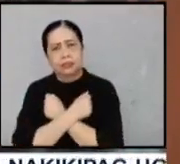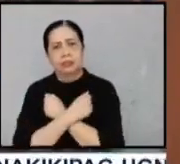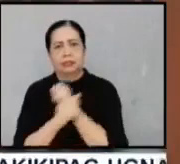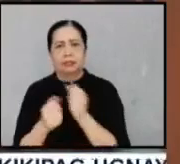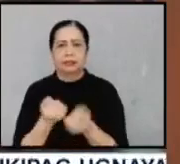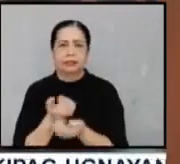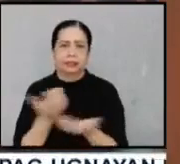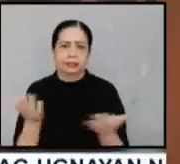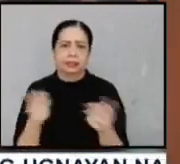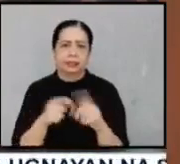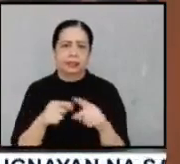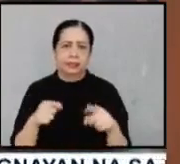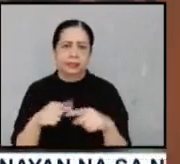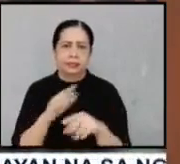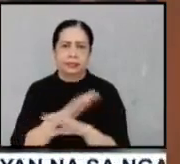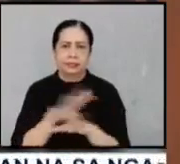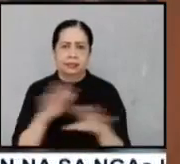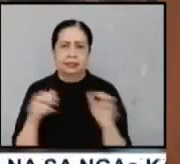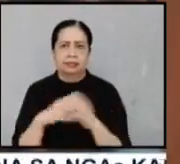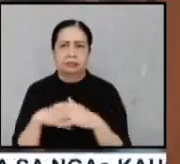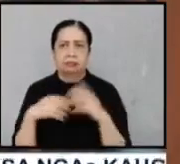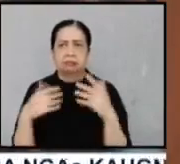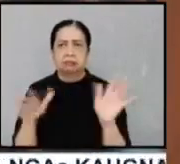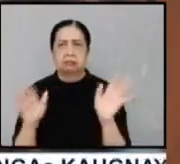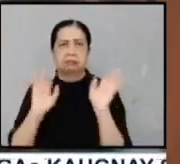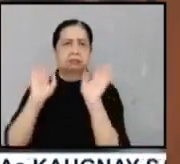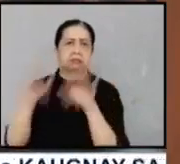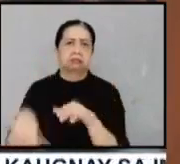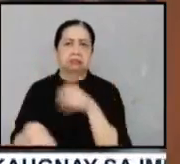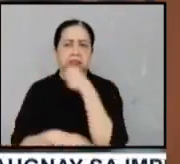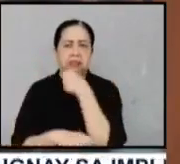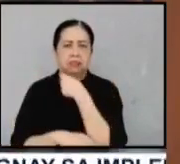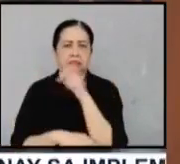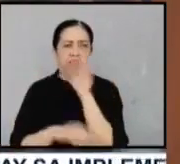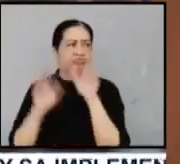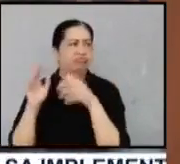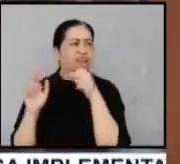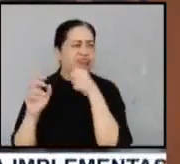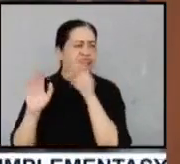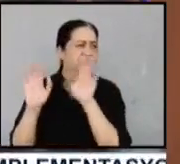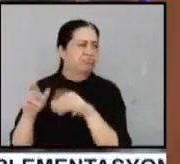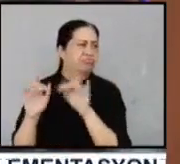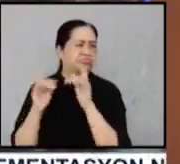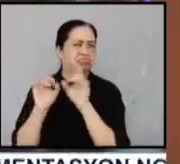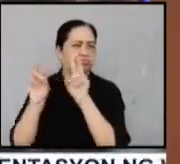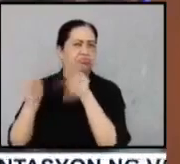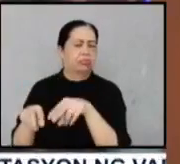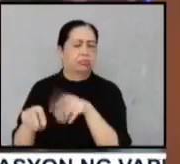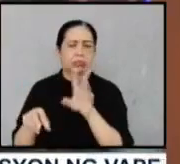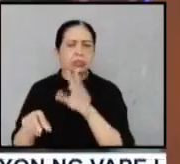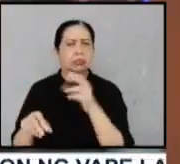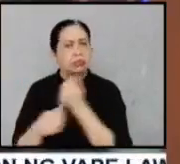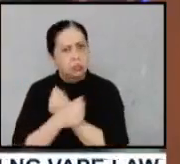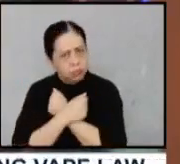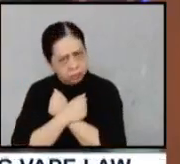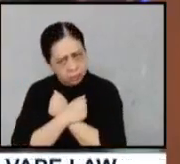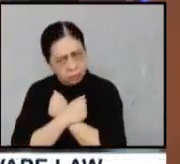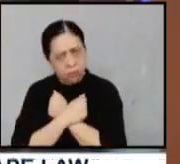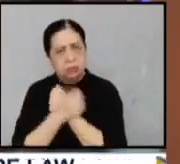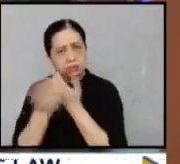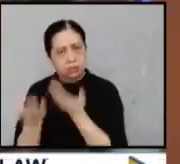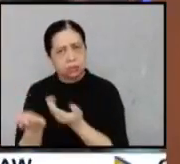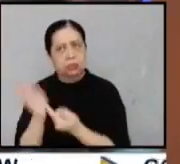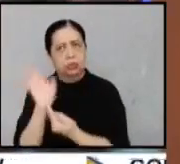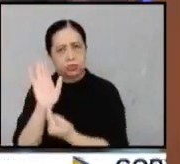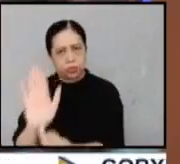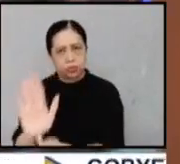no, huwag naman natin basta iwan na lang yung ating mga lolo't lola, no? Agad maaari iparamdam natin sa kanila yung pagmamahal na